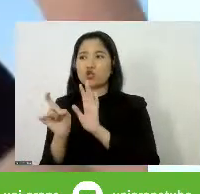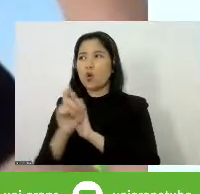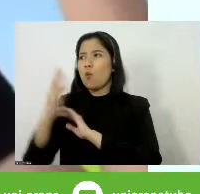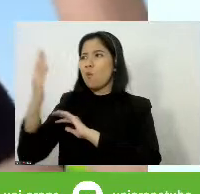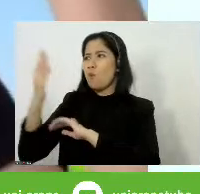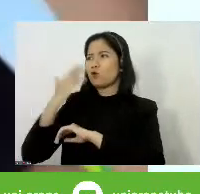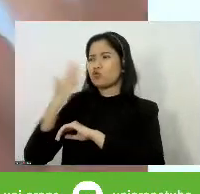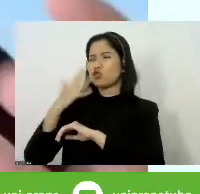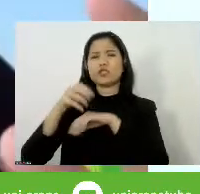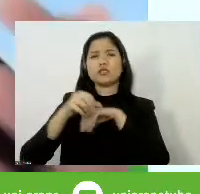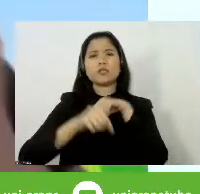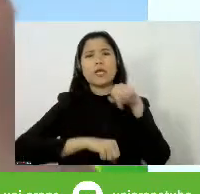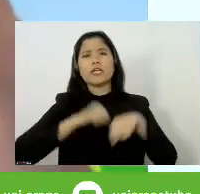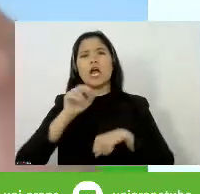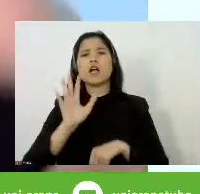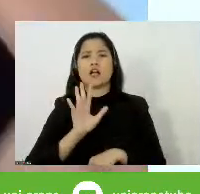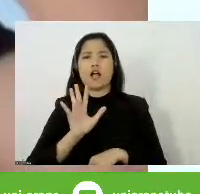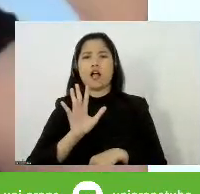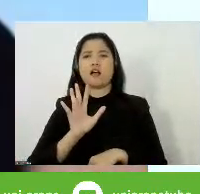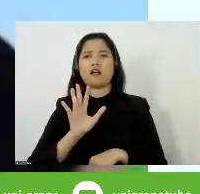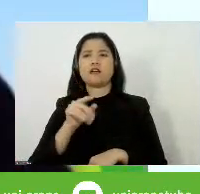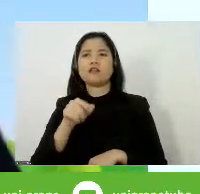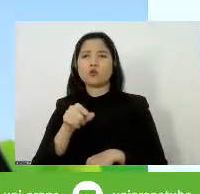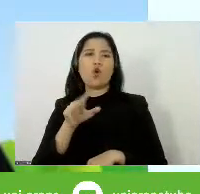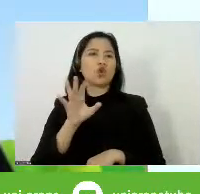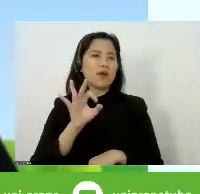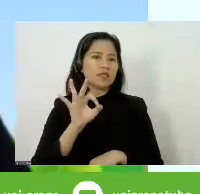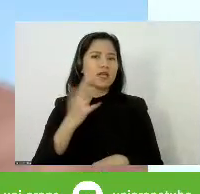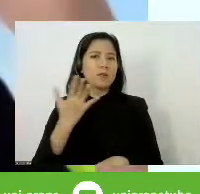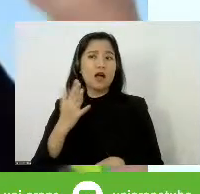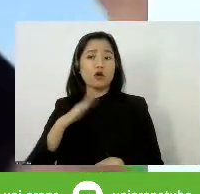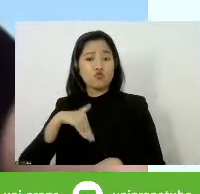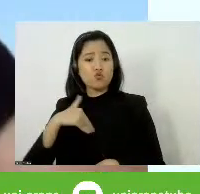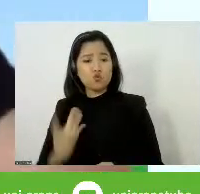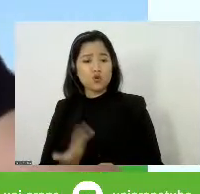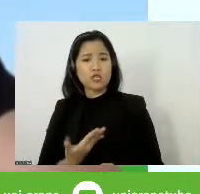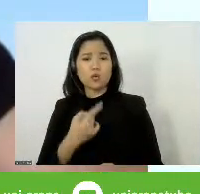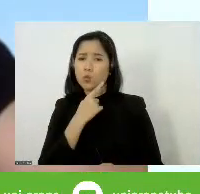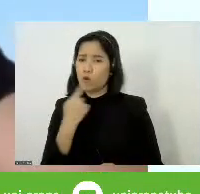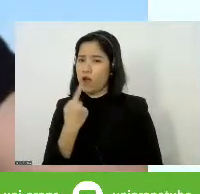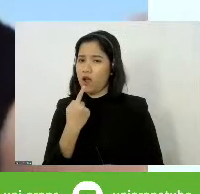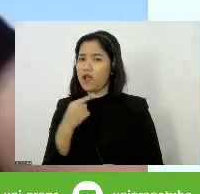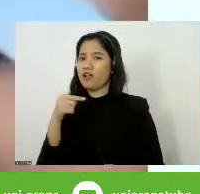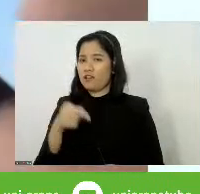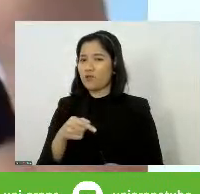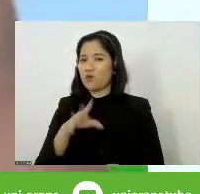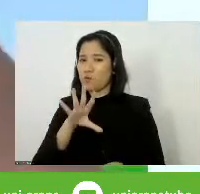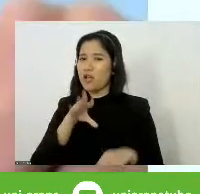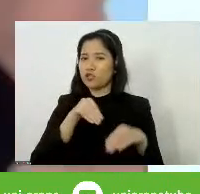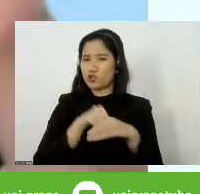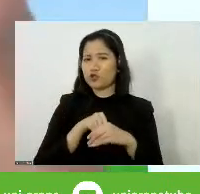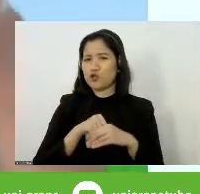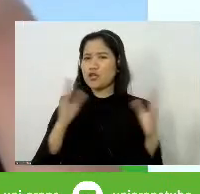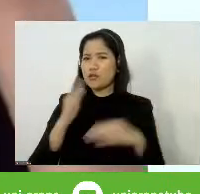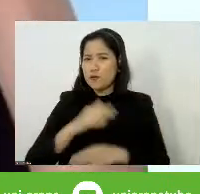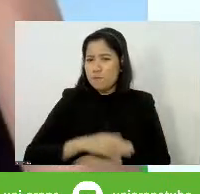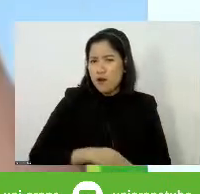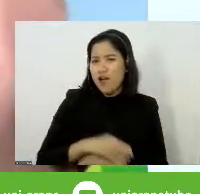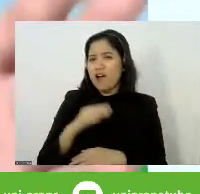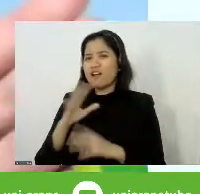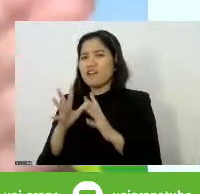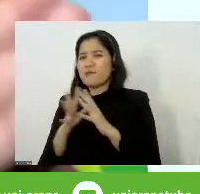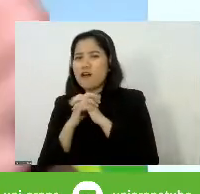jadi dengan kita pakai sepeda ya Otomatis mengurangi kerugian kita otomatis beribadah juga dan sekarang nih oh tadi